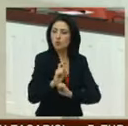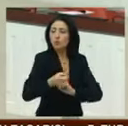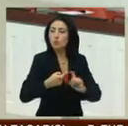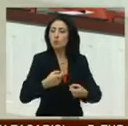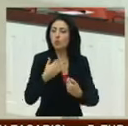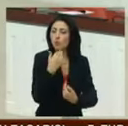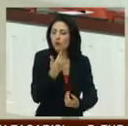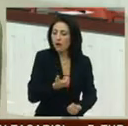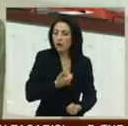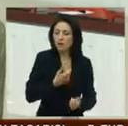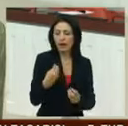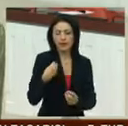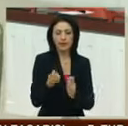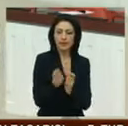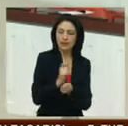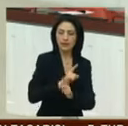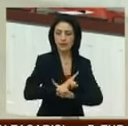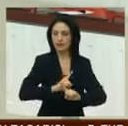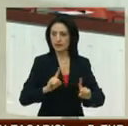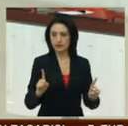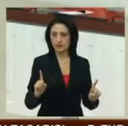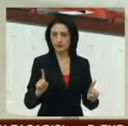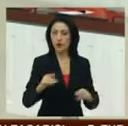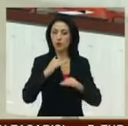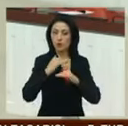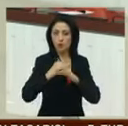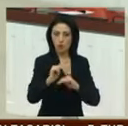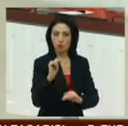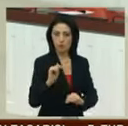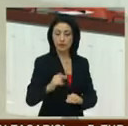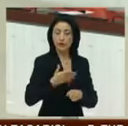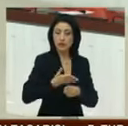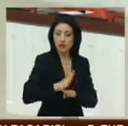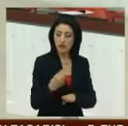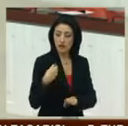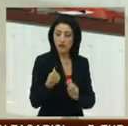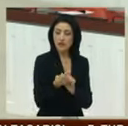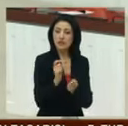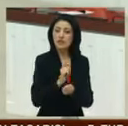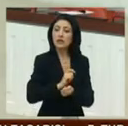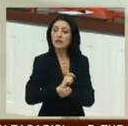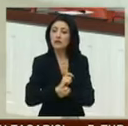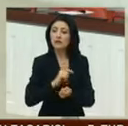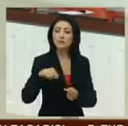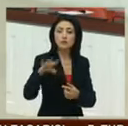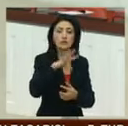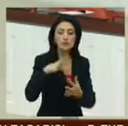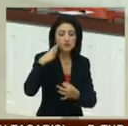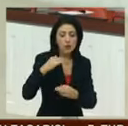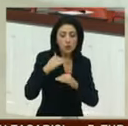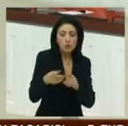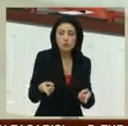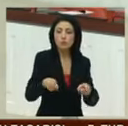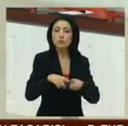kanunlar yapmak Rönesans değildir. Toplumda gerçek reform kanunların toplumsal değerlere